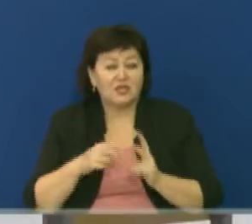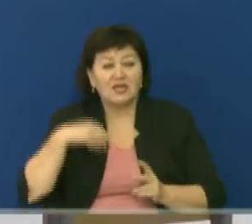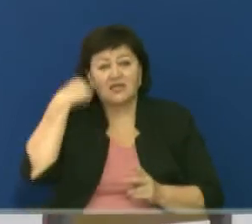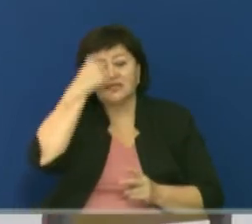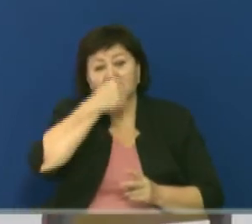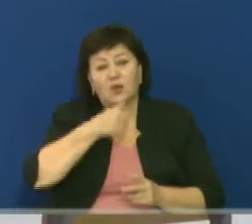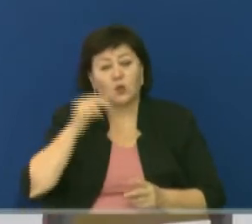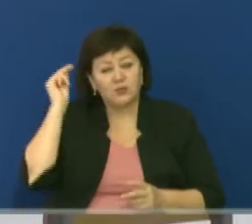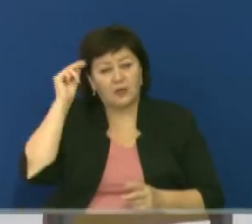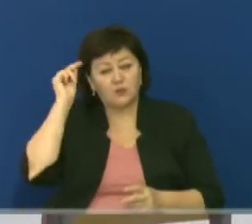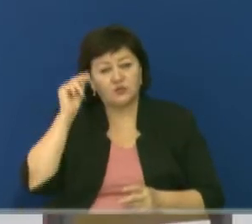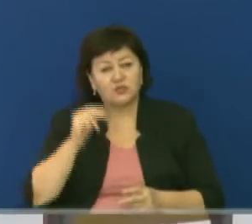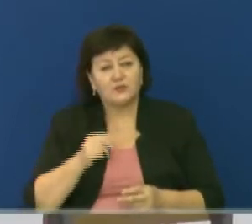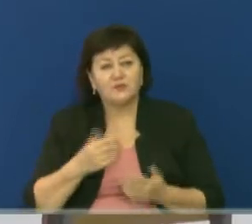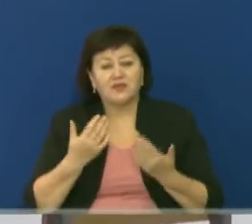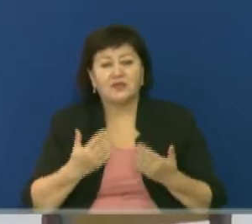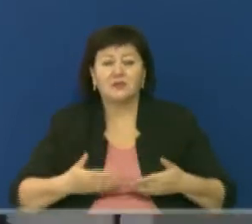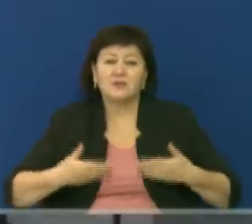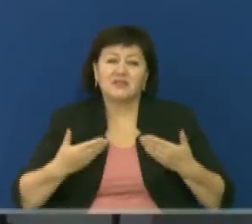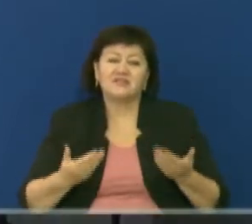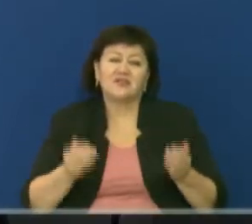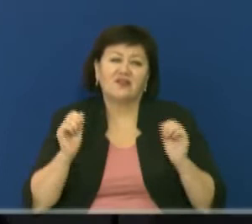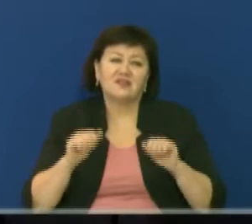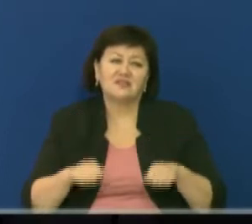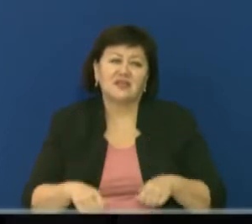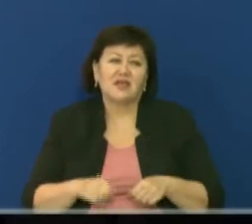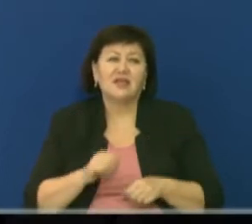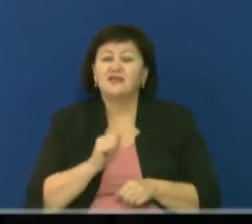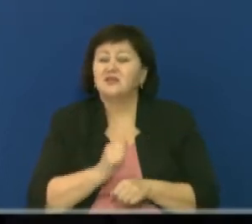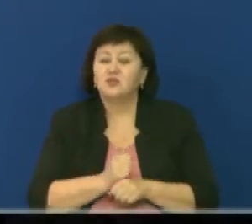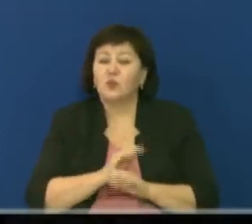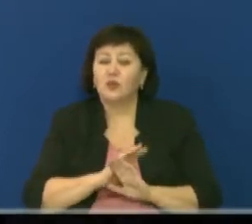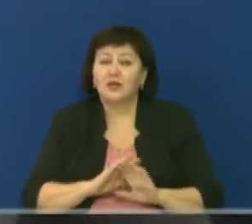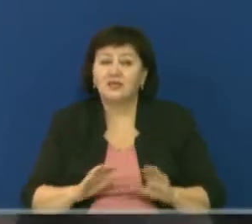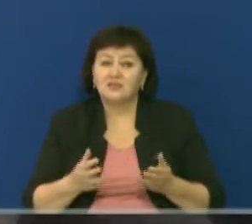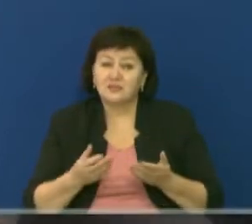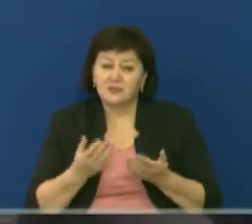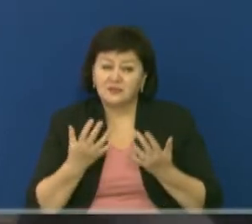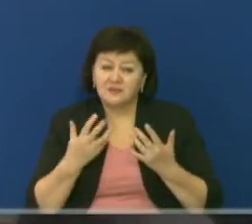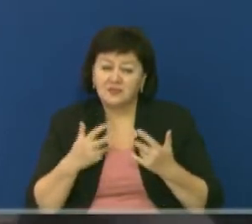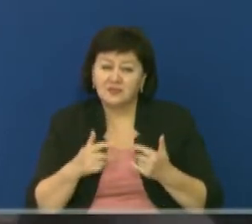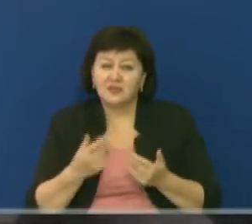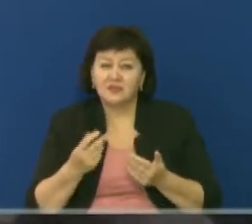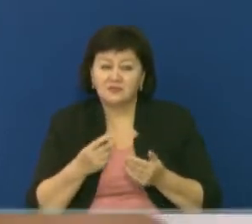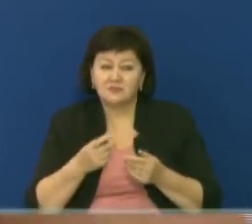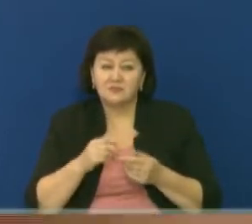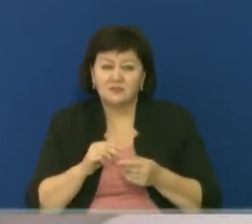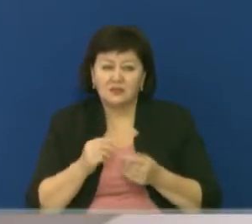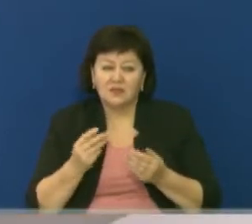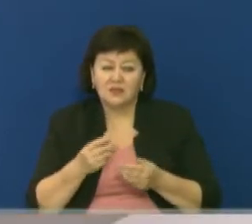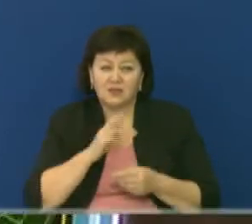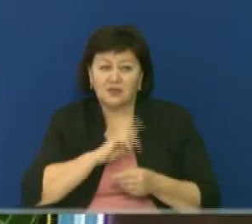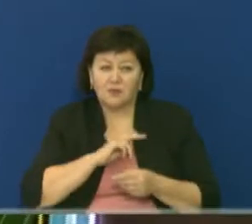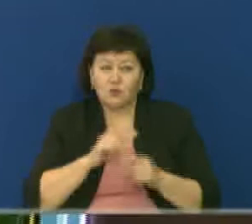годы обучения. При этом им давалась возможность не только делать необходимые вычисления, определять координаты цели и работать с